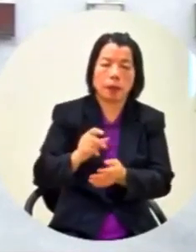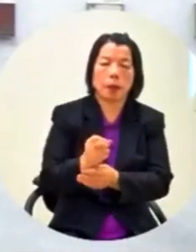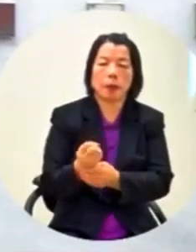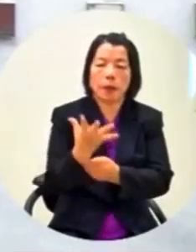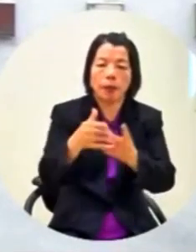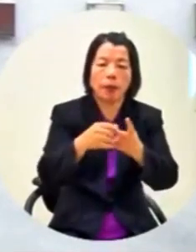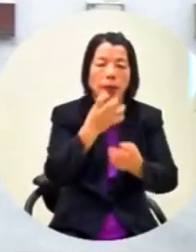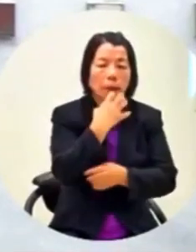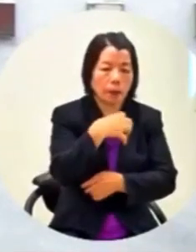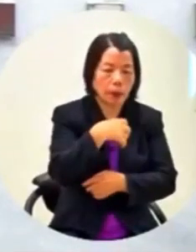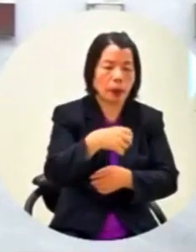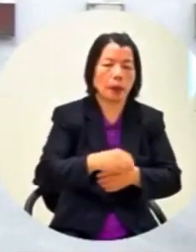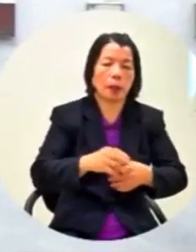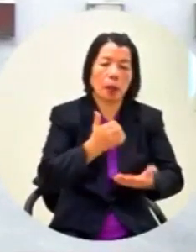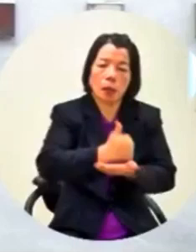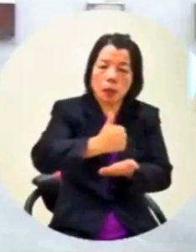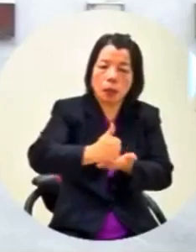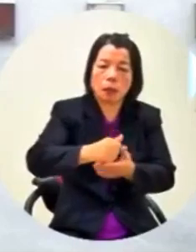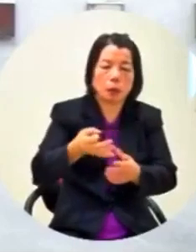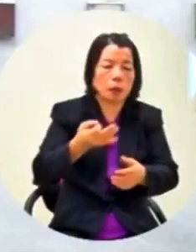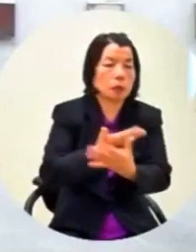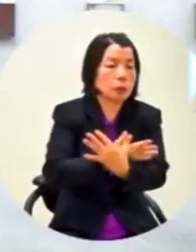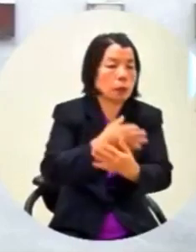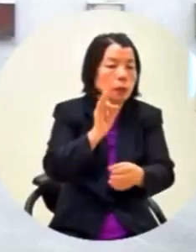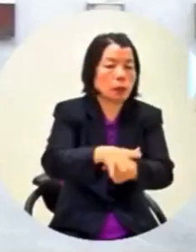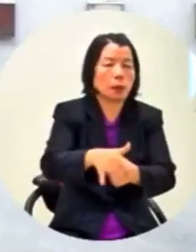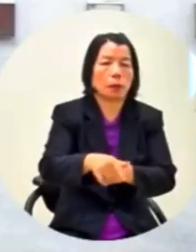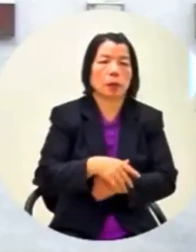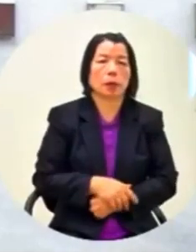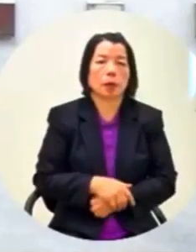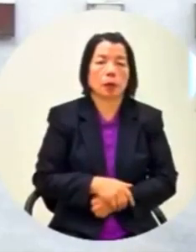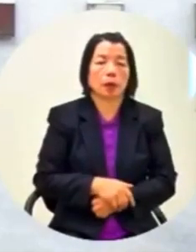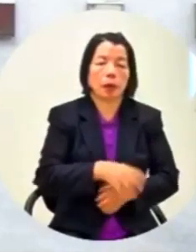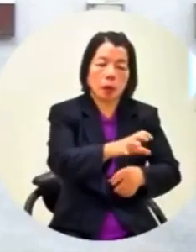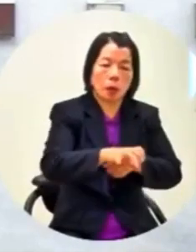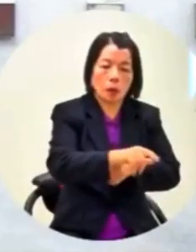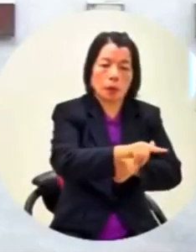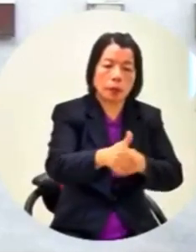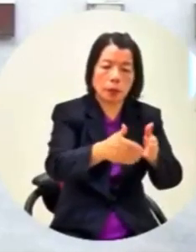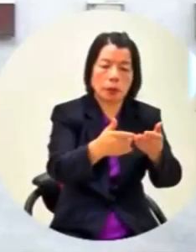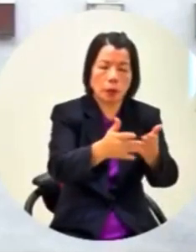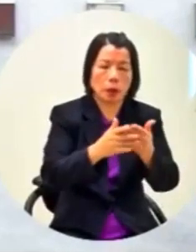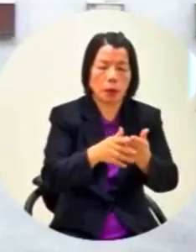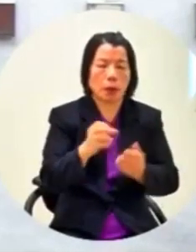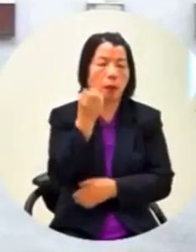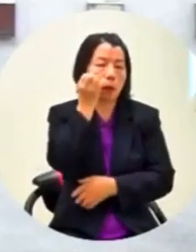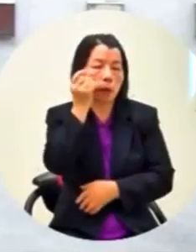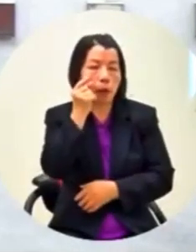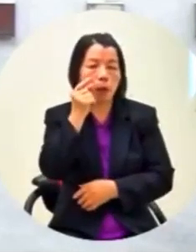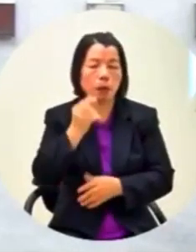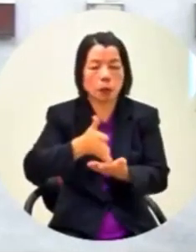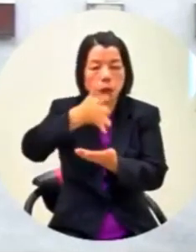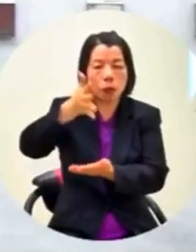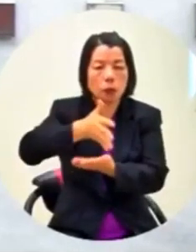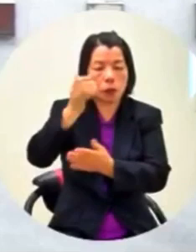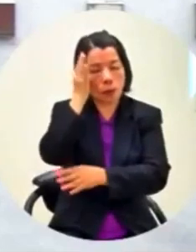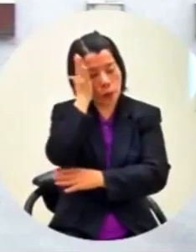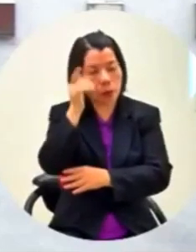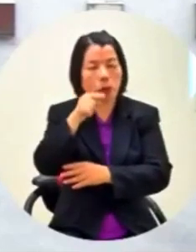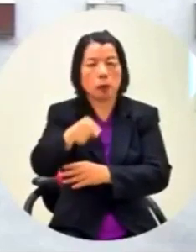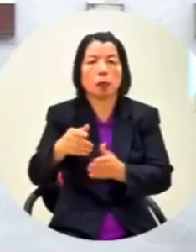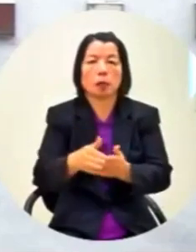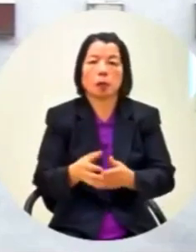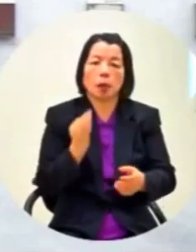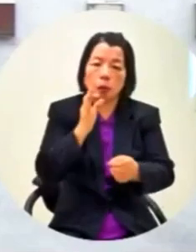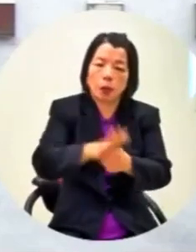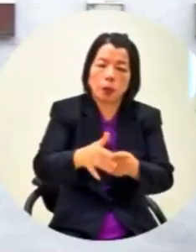励、农产品的销售运费的补贴、观光旅宿业者的优惠补助、青善旅馆